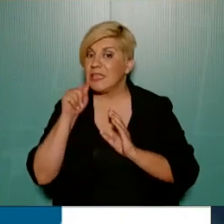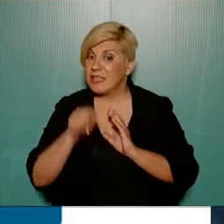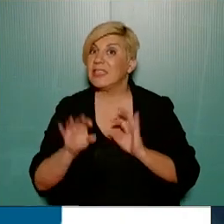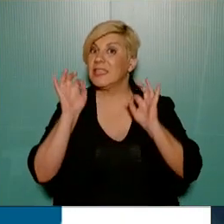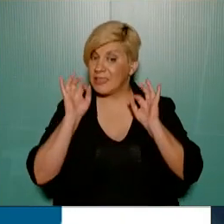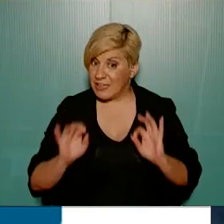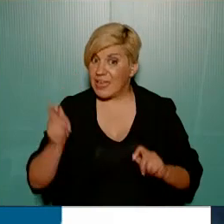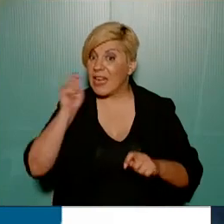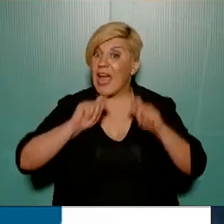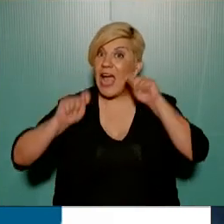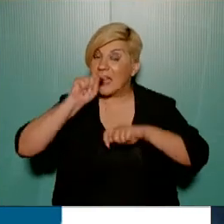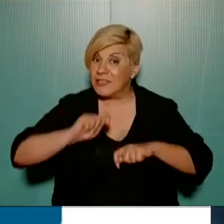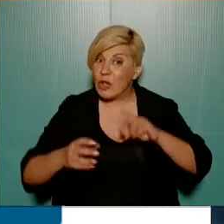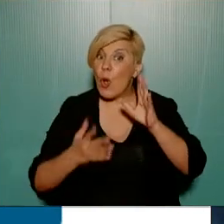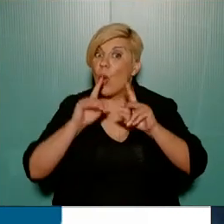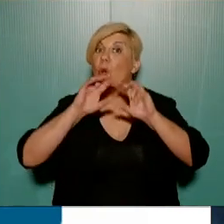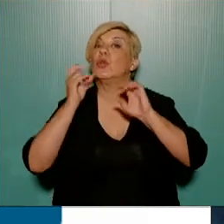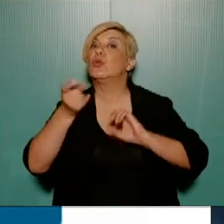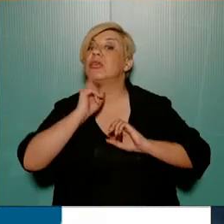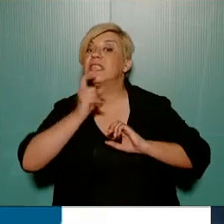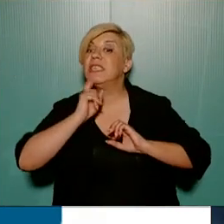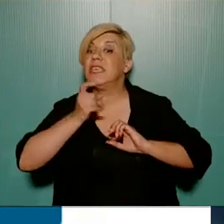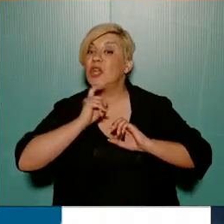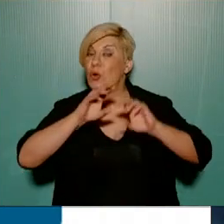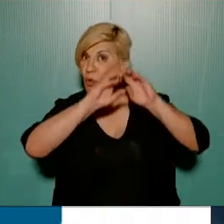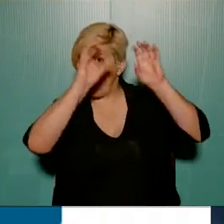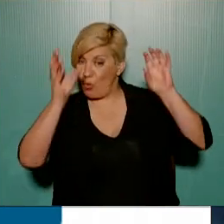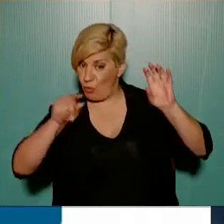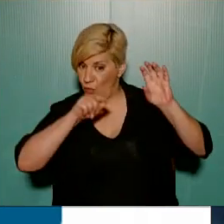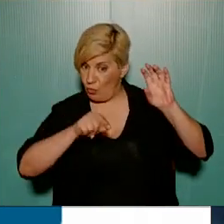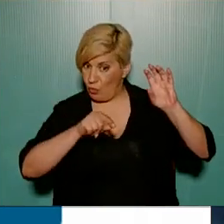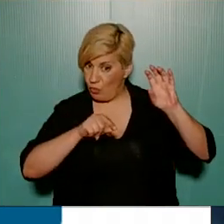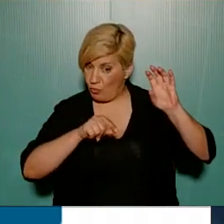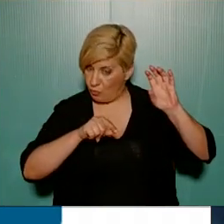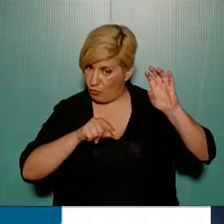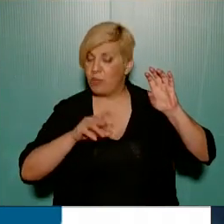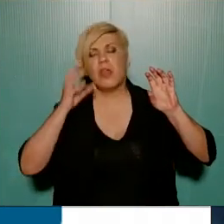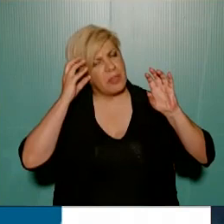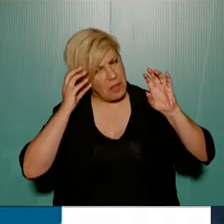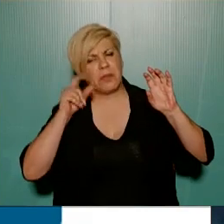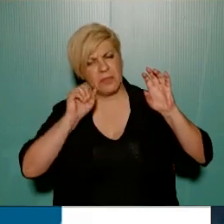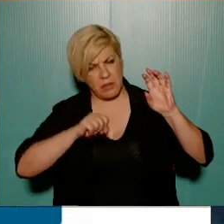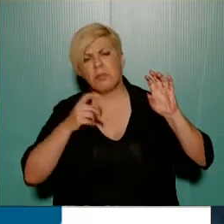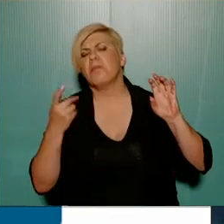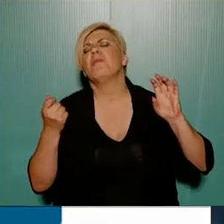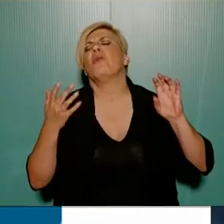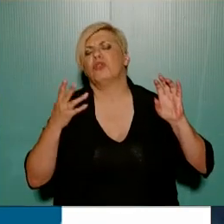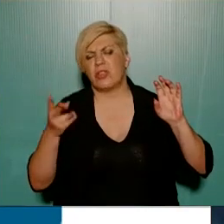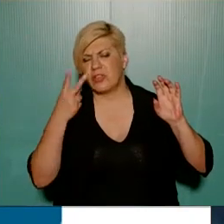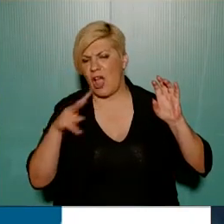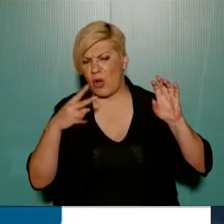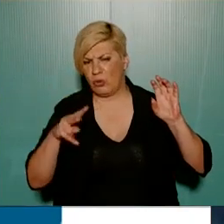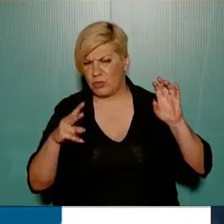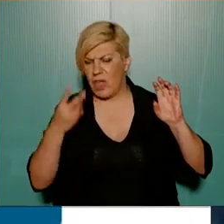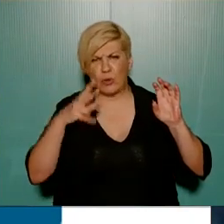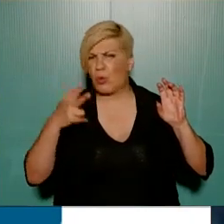να ανακατασκευαστεί όλο το κομμάτι το ξύλινο. Τα είχαμε συζητήσει κιόλας. Θυμάμαι, ήταν μεγάλο νούμερο.